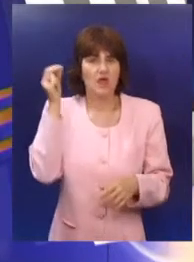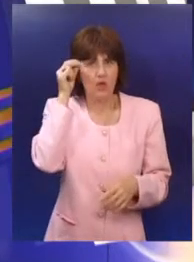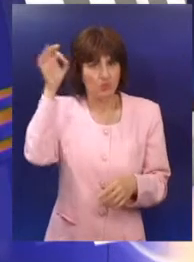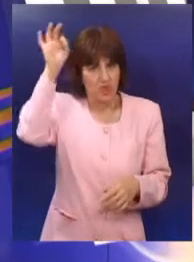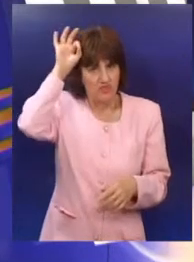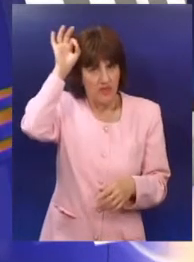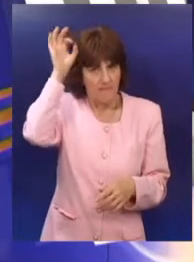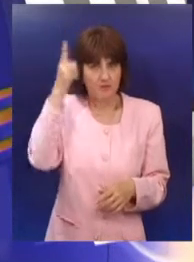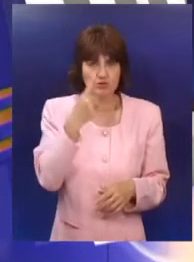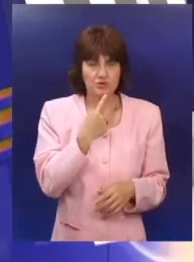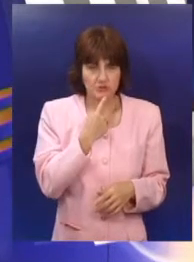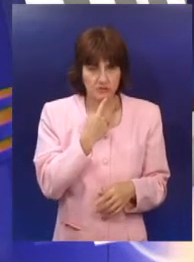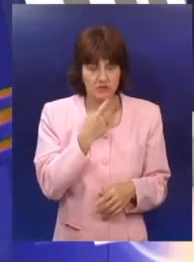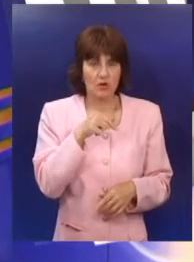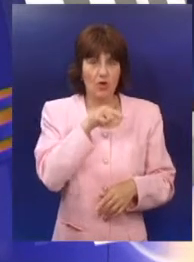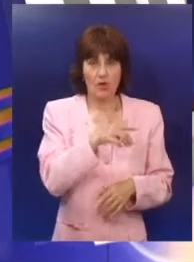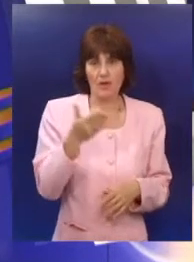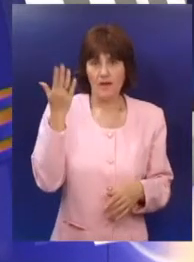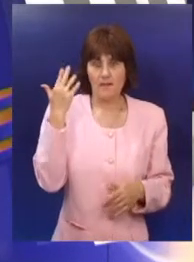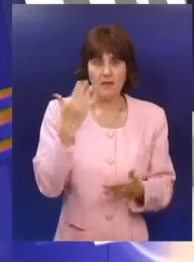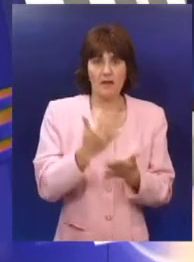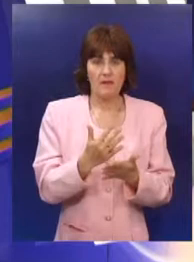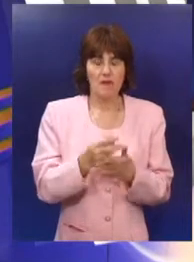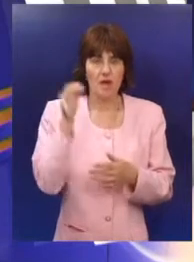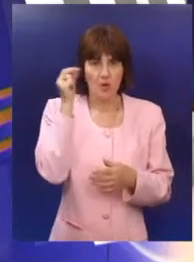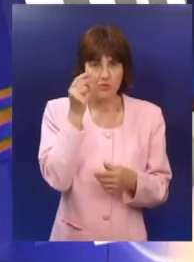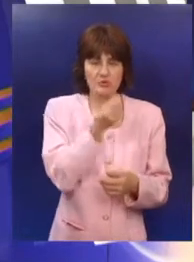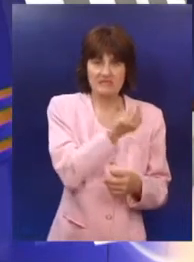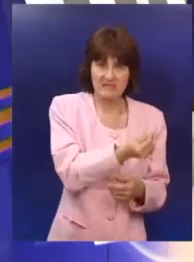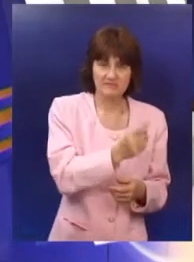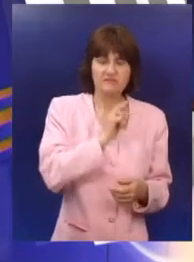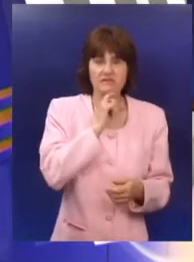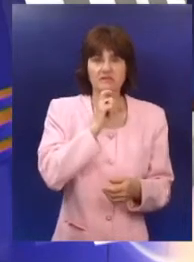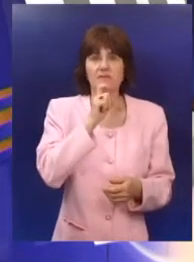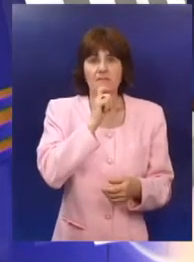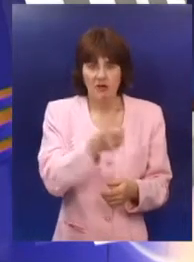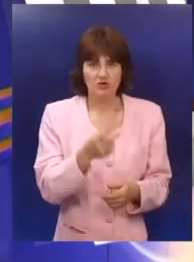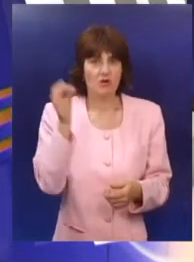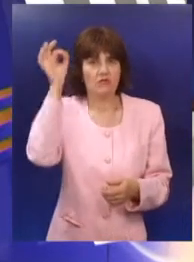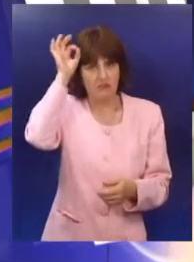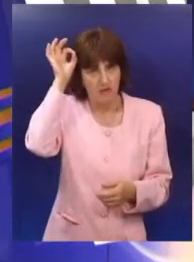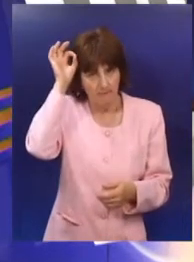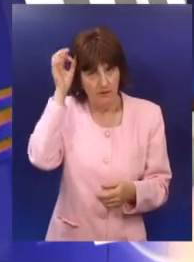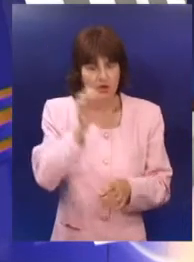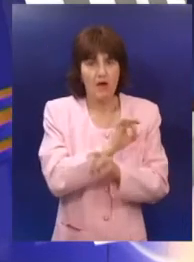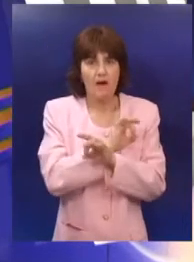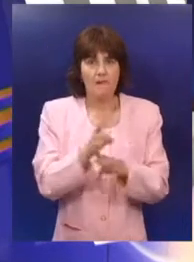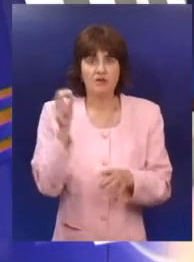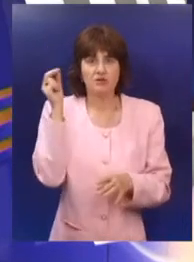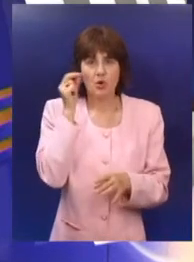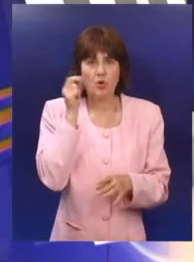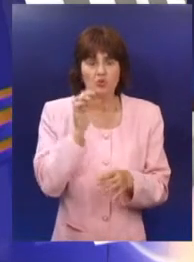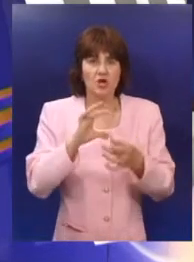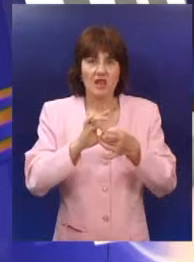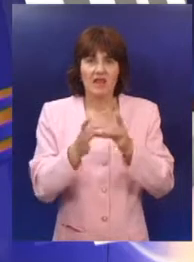naučili nemački jezik. Oni su protekle školske godine pohađali nastavu na srpsko-nemačkom i mađarsko-nemačkom jeziku bez učenja gramatike,